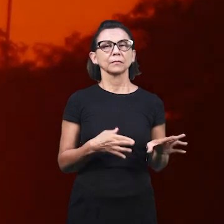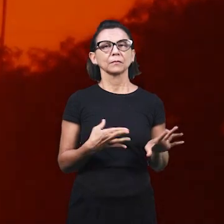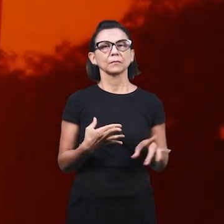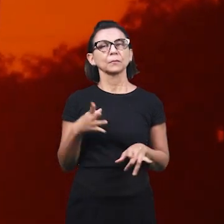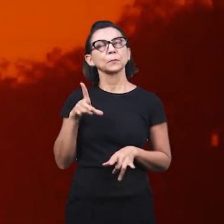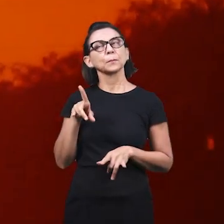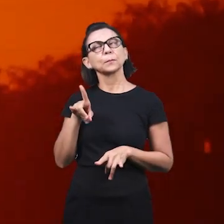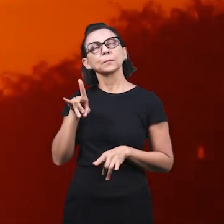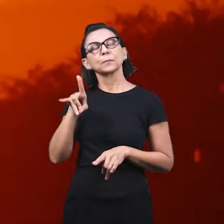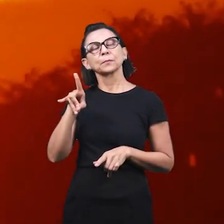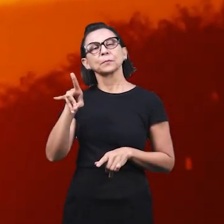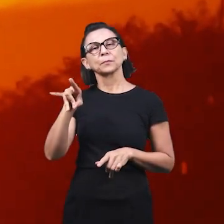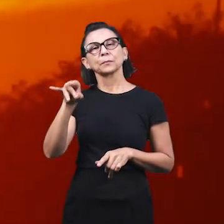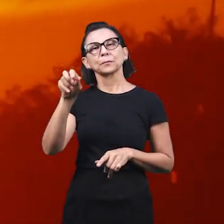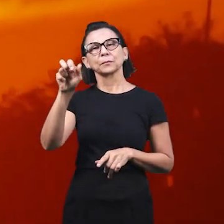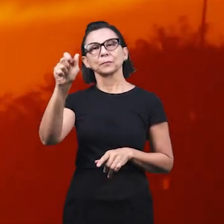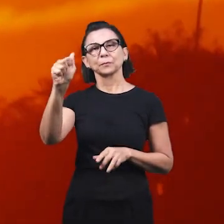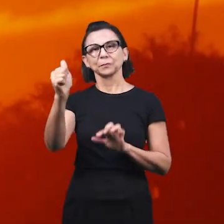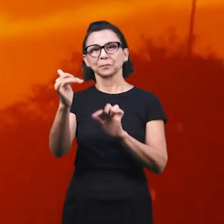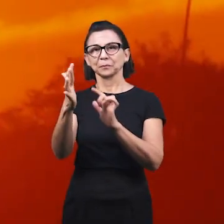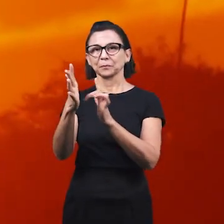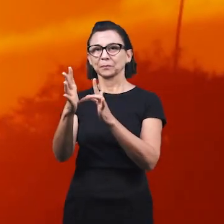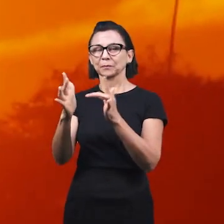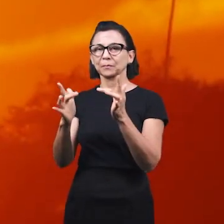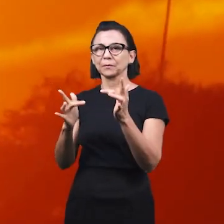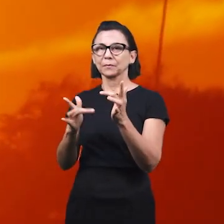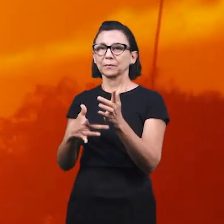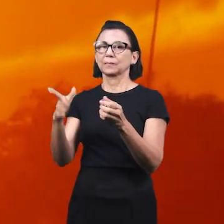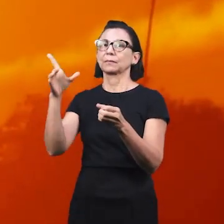Однажды Он вернется.